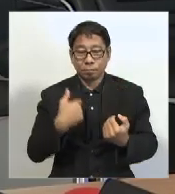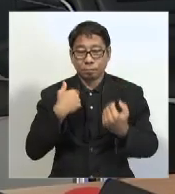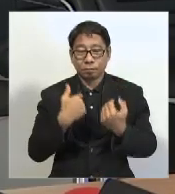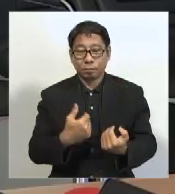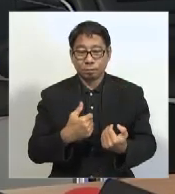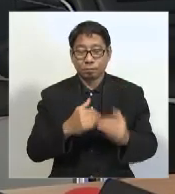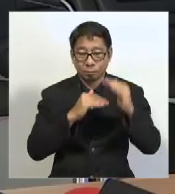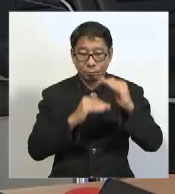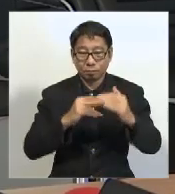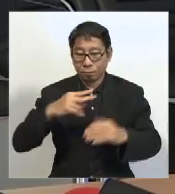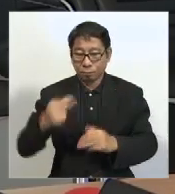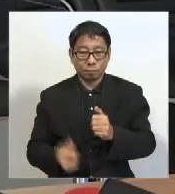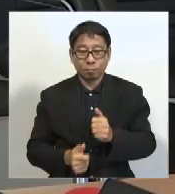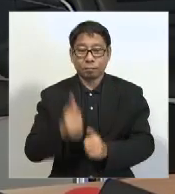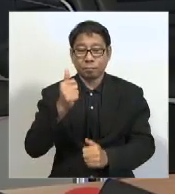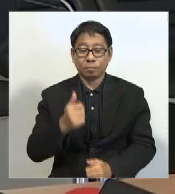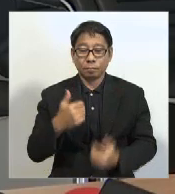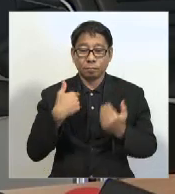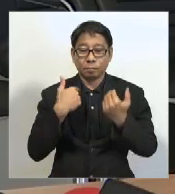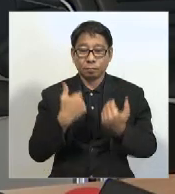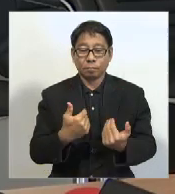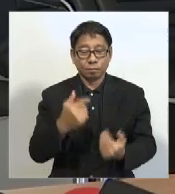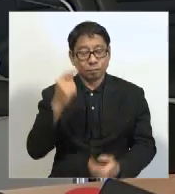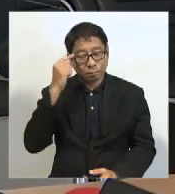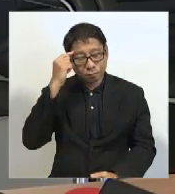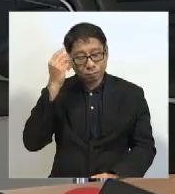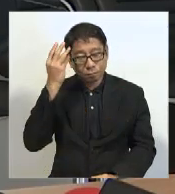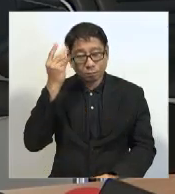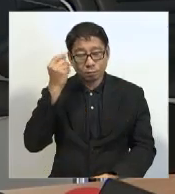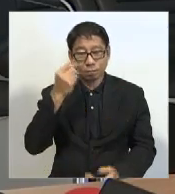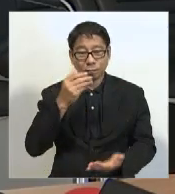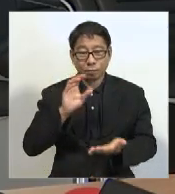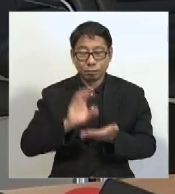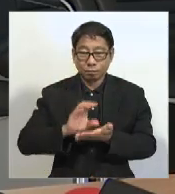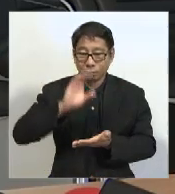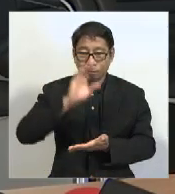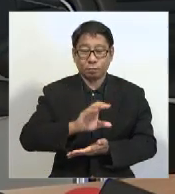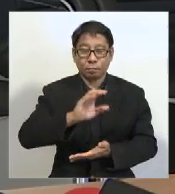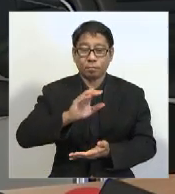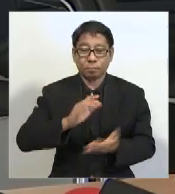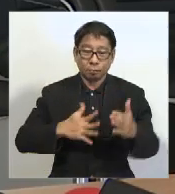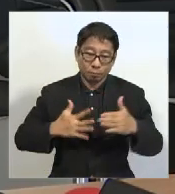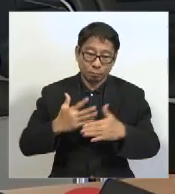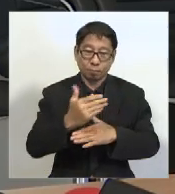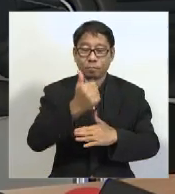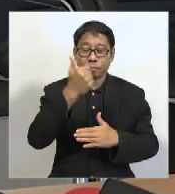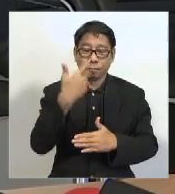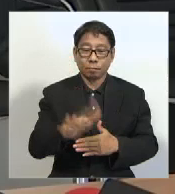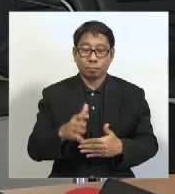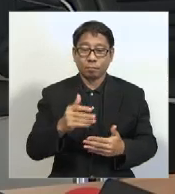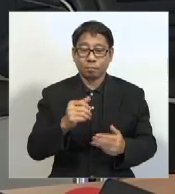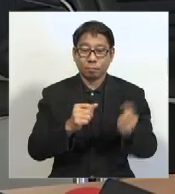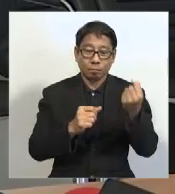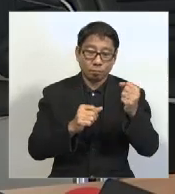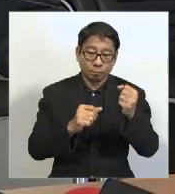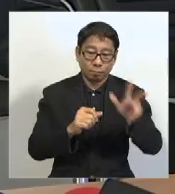ต้องกำหนดด้วยเร็วที่สุดก็ผมคิดว่าหลังงบประมาณผ่านไปแล้วนะครับช่วง13 14